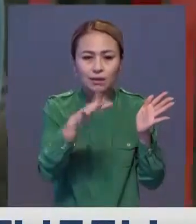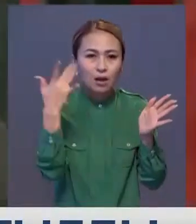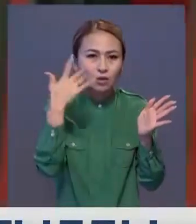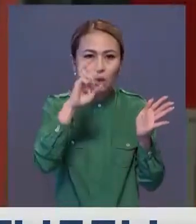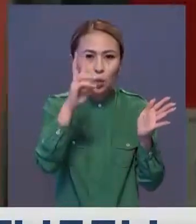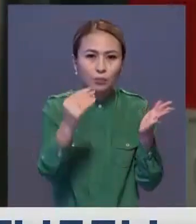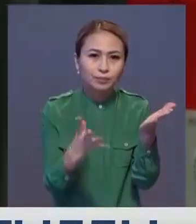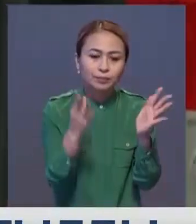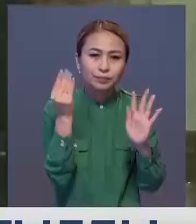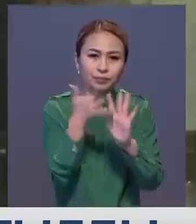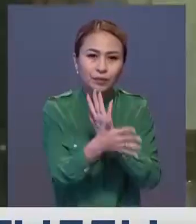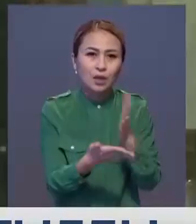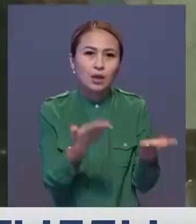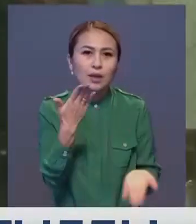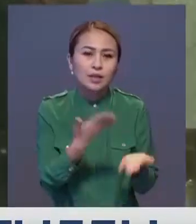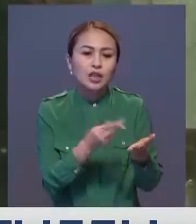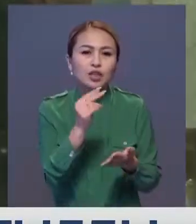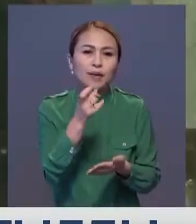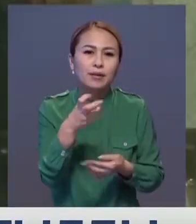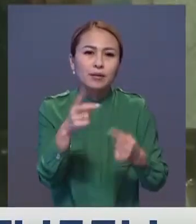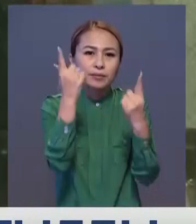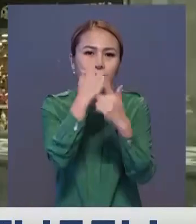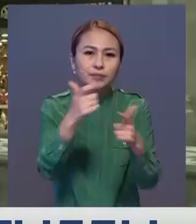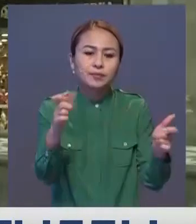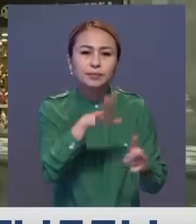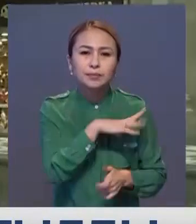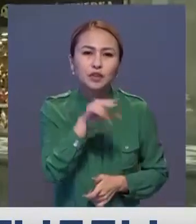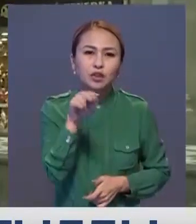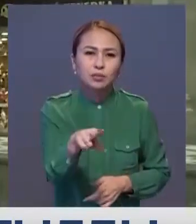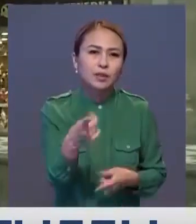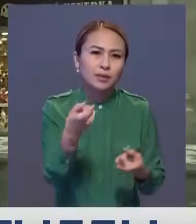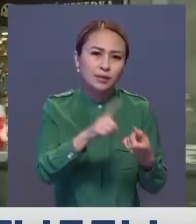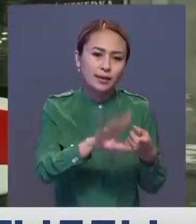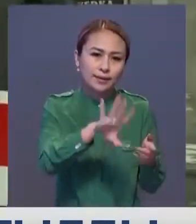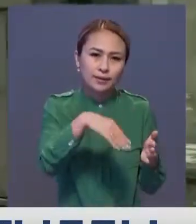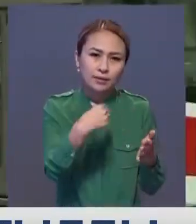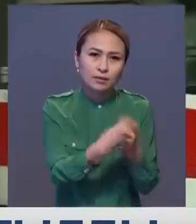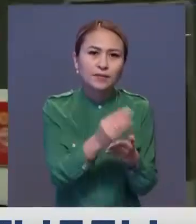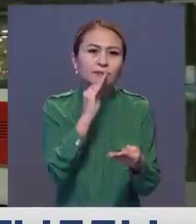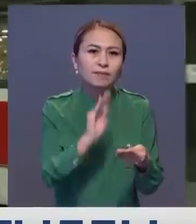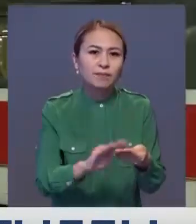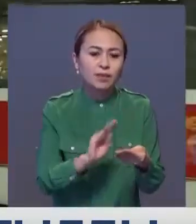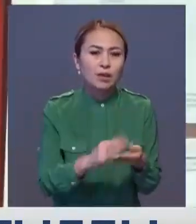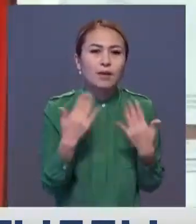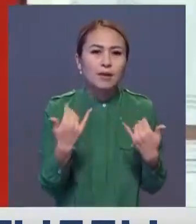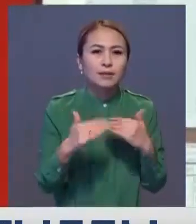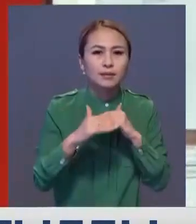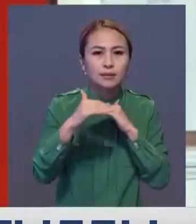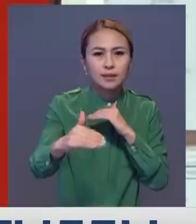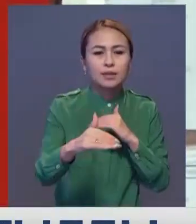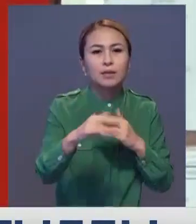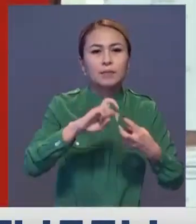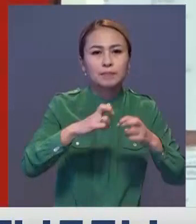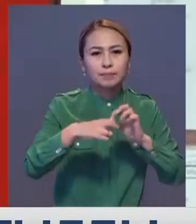болады. Естеріңізге салайық, Чехияда жарияланған төтенше жағдай режимі әлі де өз күшінде. Сонымен қатар, қазір елдің шығысындағы